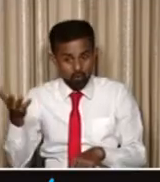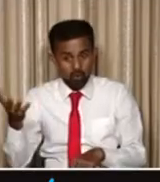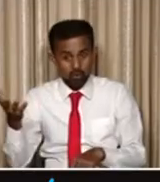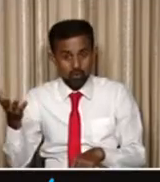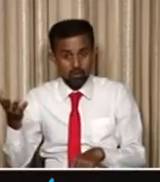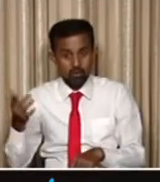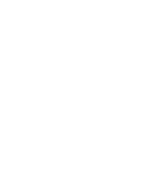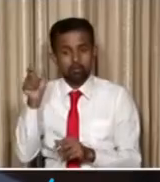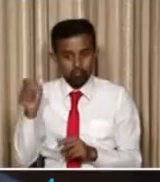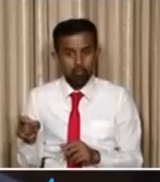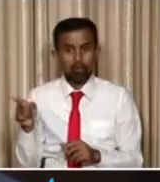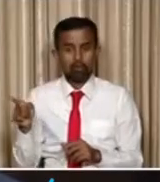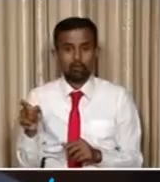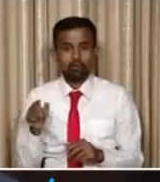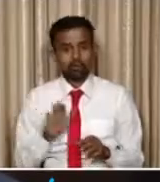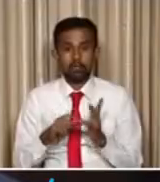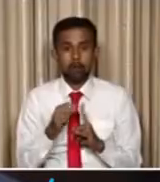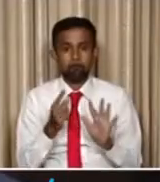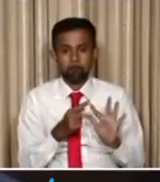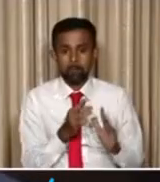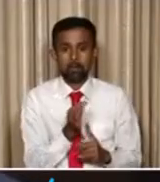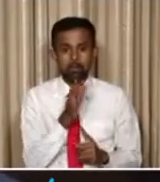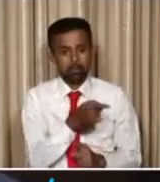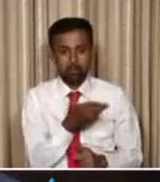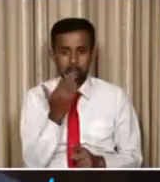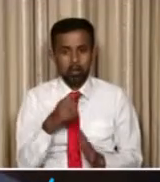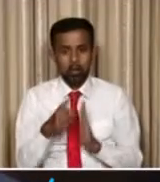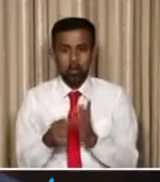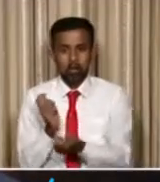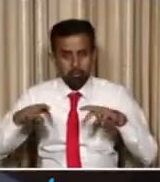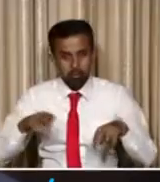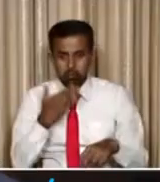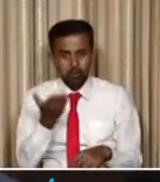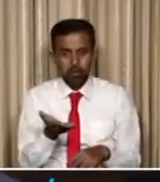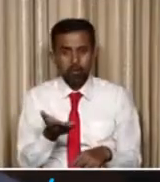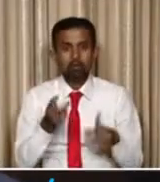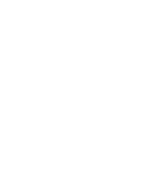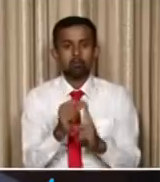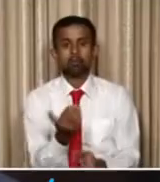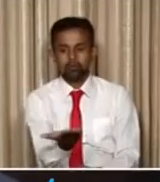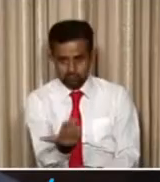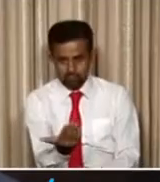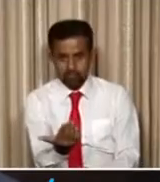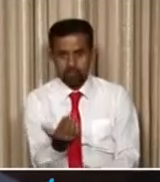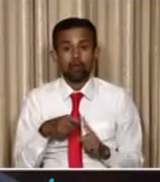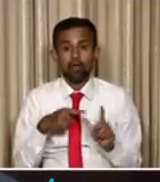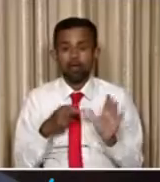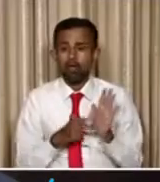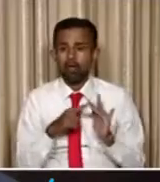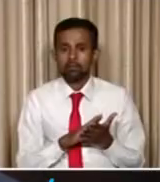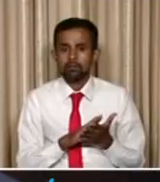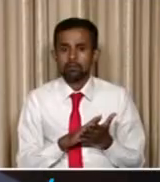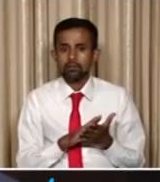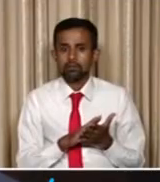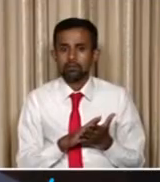එයාගේ පැත්ත හෙලි කරන්න. කෝප් එකේ චෙයාර්මන් වෙලා එයාට පුළුවන්ද ශ්‍රී ලංකා ක්‍රිකට් ගැන ප්‍රශ්න කරන්න? ශ්‍රී ලංකාවට උත්තරයක් දෙන්න. රාජ්‍යමත්වම උත්තරයක් දෙන්න. එතකොට